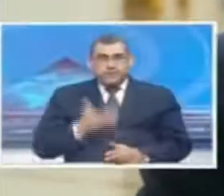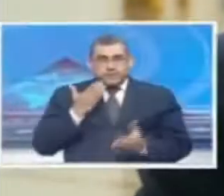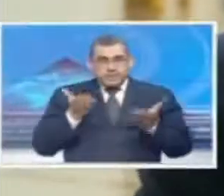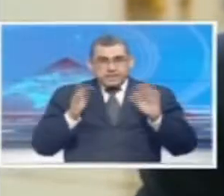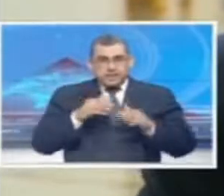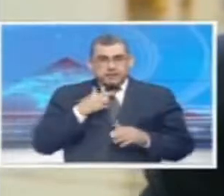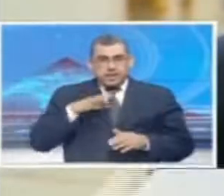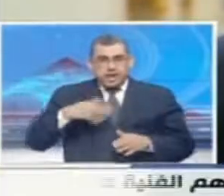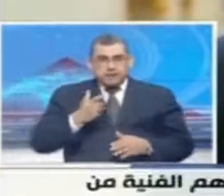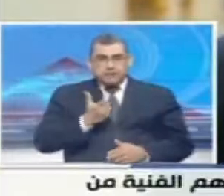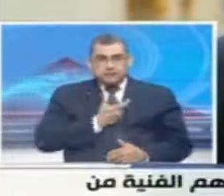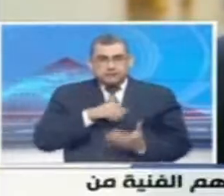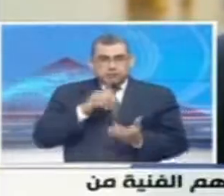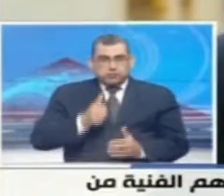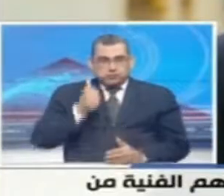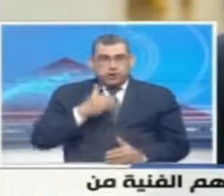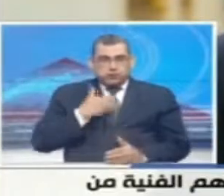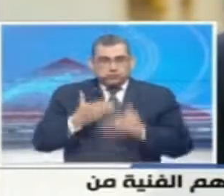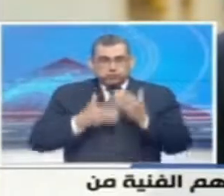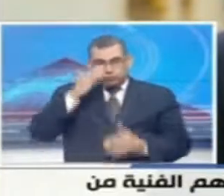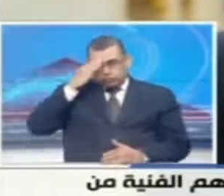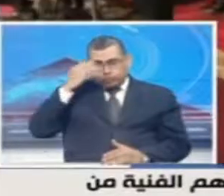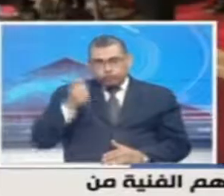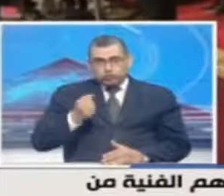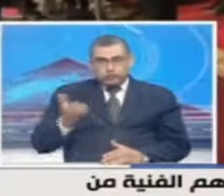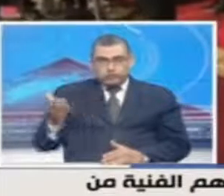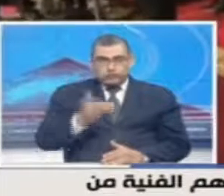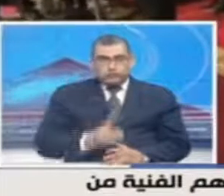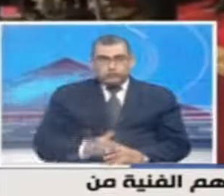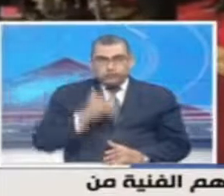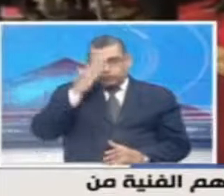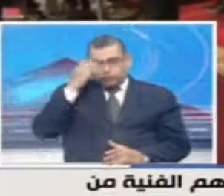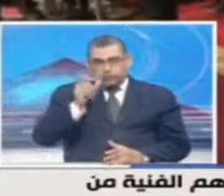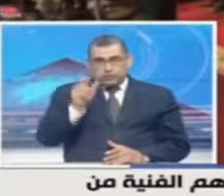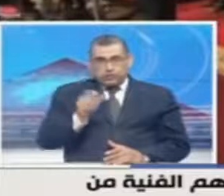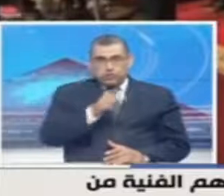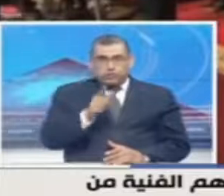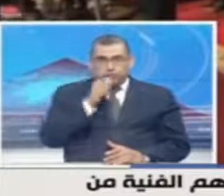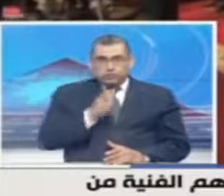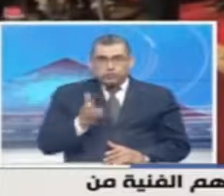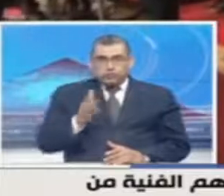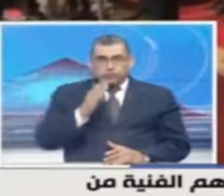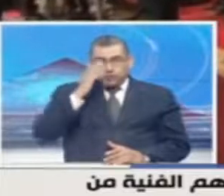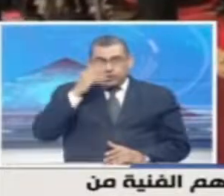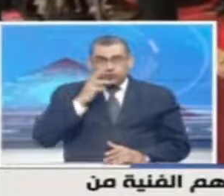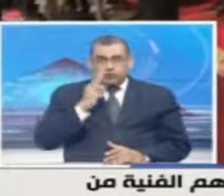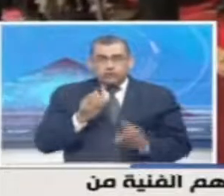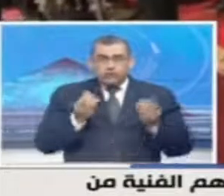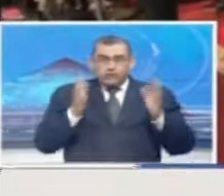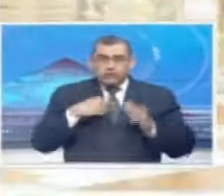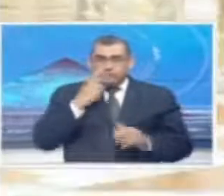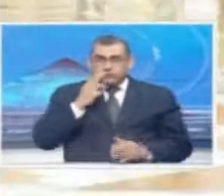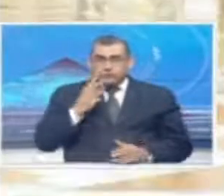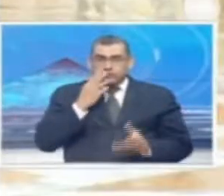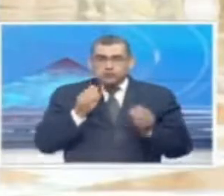النجاحات ديت والانتصارات ديت. متشكرين. انا من الناس اللي طلبت خاصه ان احنا بنشوف دول كتير حلوه ونفسنا ان